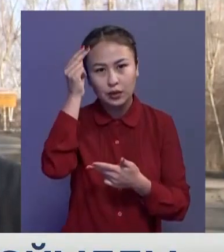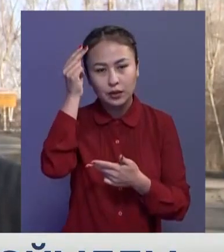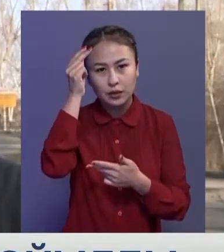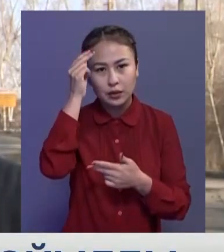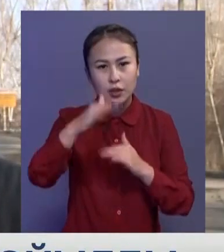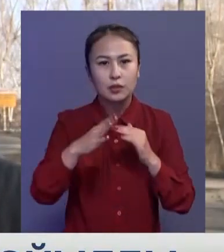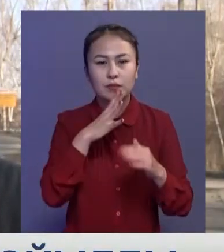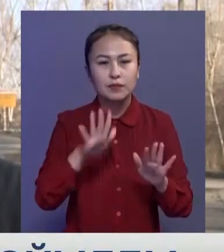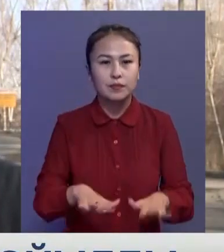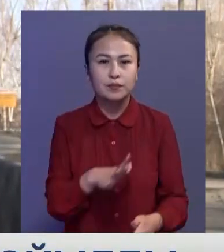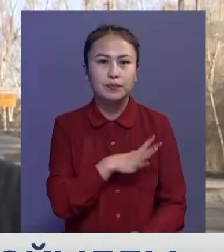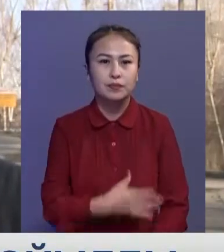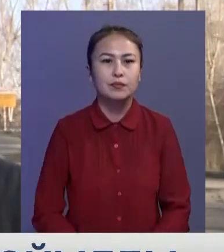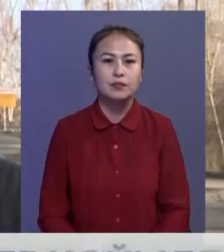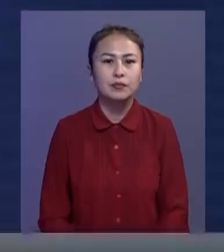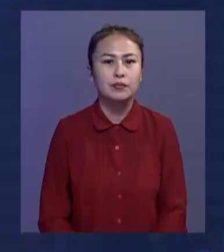жіберіледі.